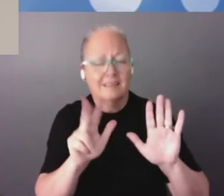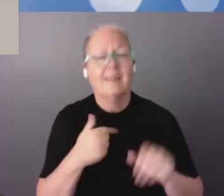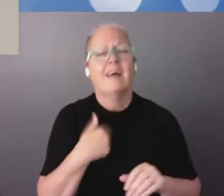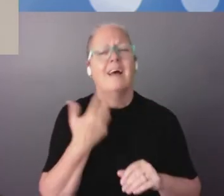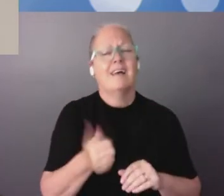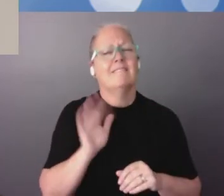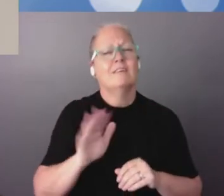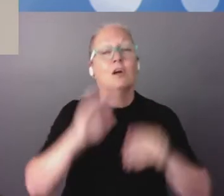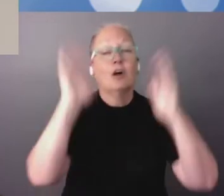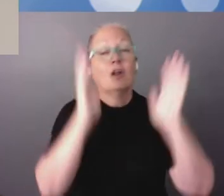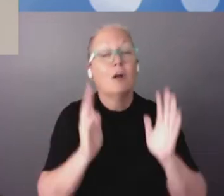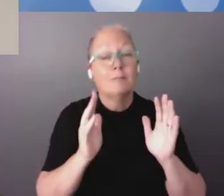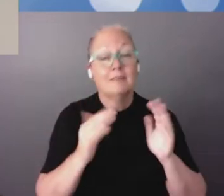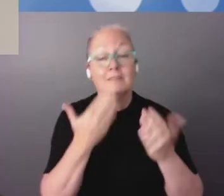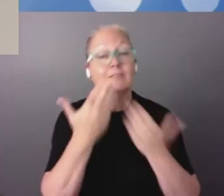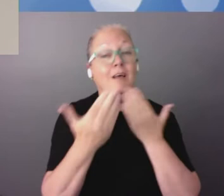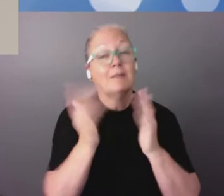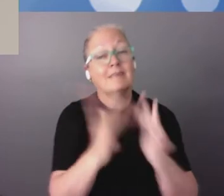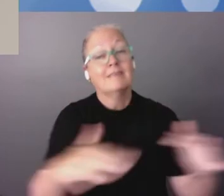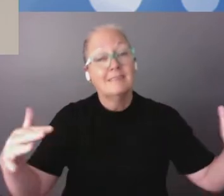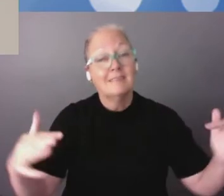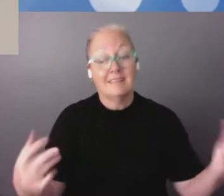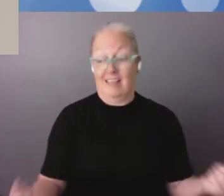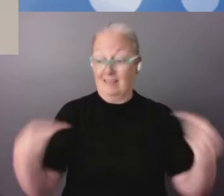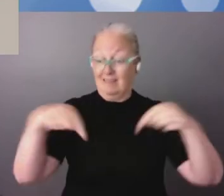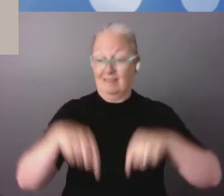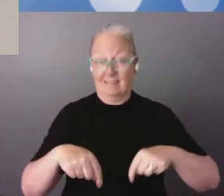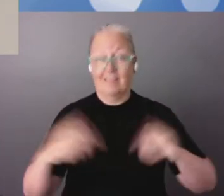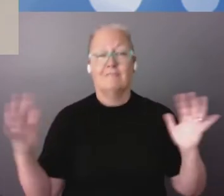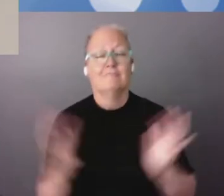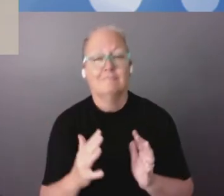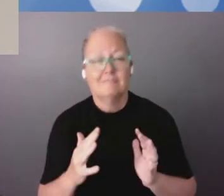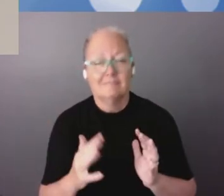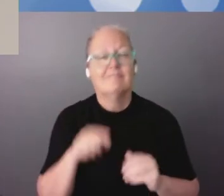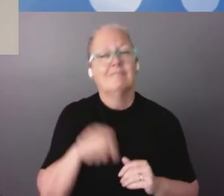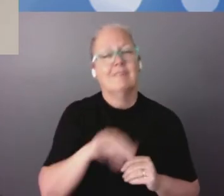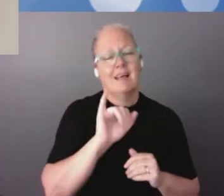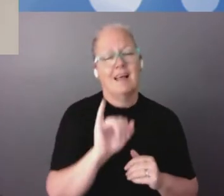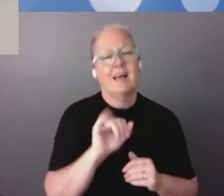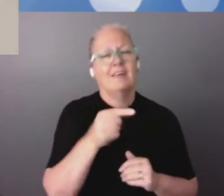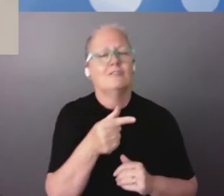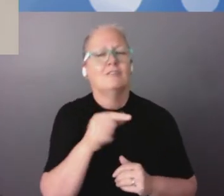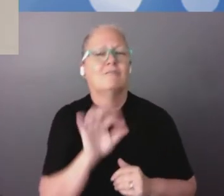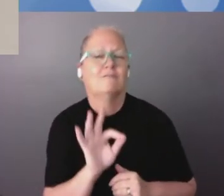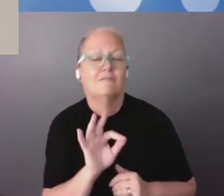à Katowice. Avant, il y a eu la COP 24, maintenant nous avons l'IGF. L'année prochaine, nous aurons le